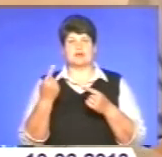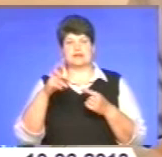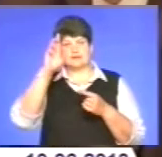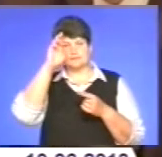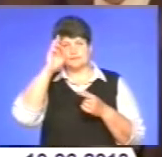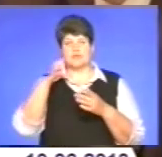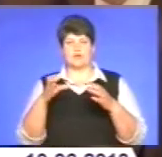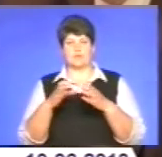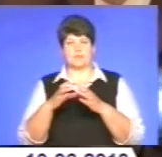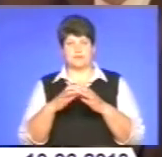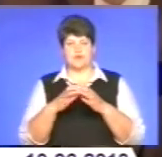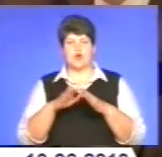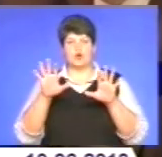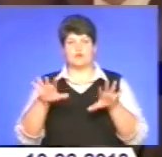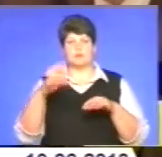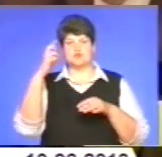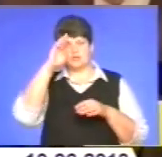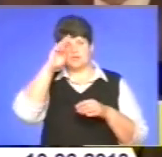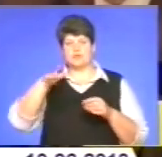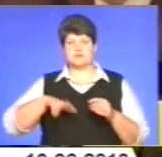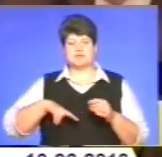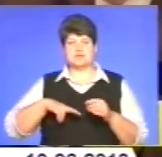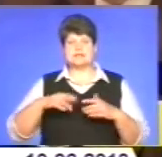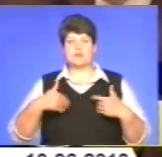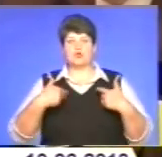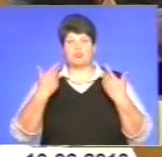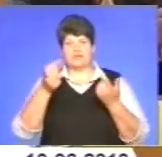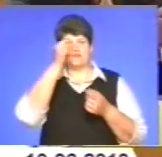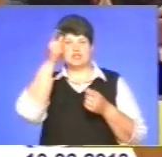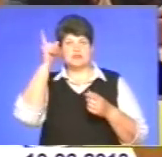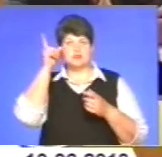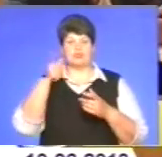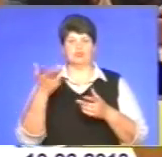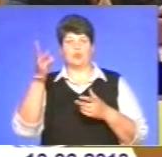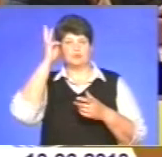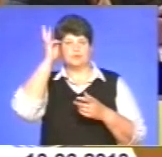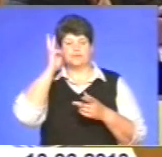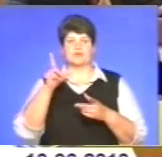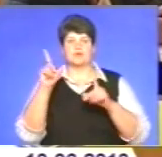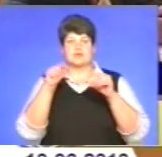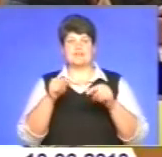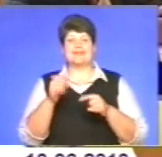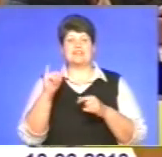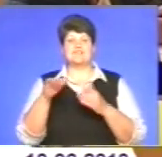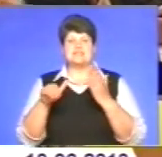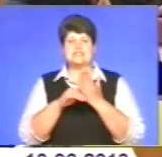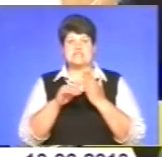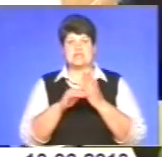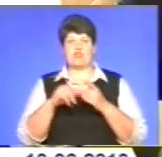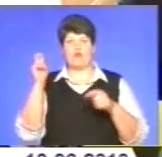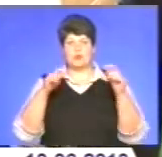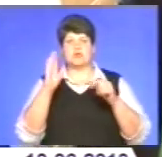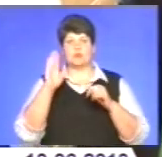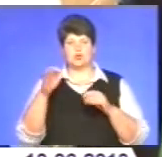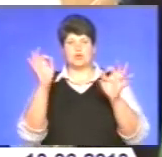компанія. Голова обласної державної адміністрації Валентин Хоптян запропонував чеському дипломату відвідати інвестиційний форум, який відбудеться восени. Там